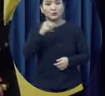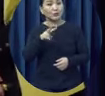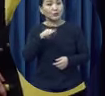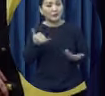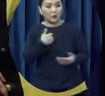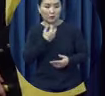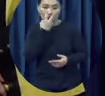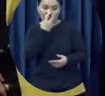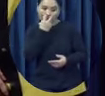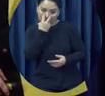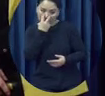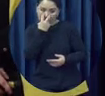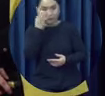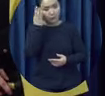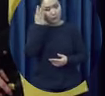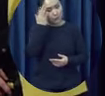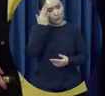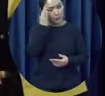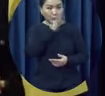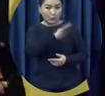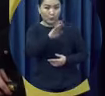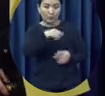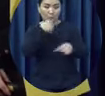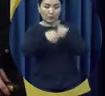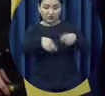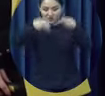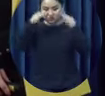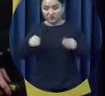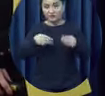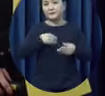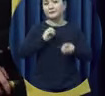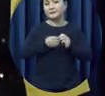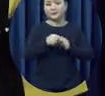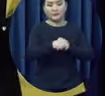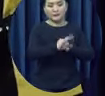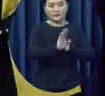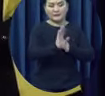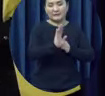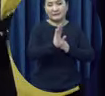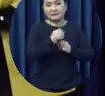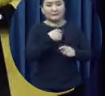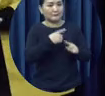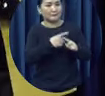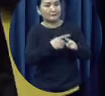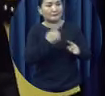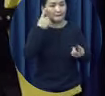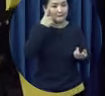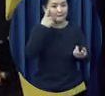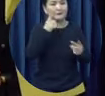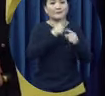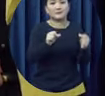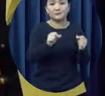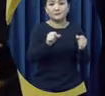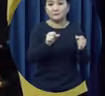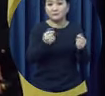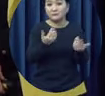өөрснөө харж ажиглаад оюун дүгнэлт хийгээд хүүхдүүдийнхээ талаар шийдвэр гаргацдаг штеп. За одоо энэ ёстой ингэж байгаа юм байна, болохгүй юм байна. За одоо энийг биелүүлэх юм